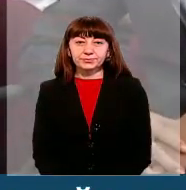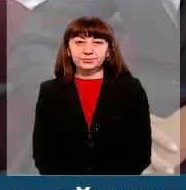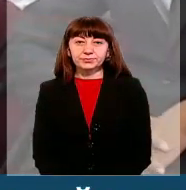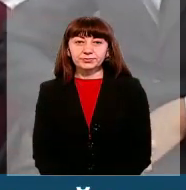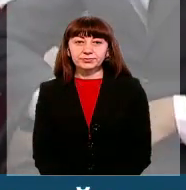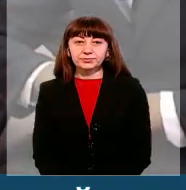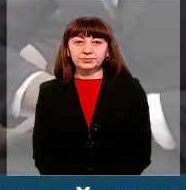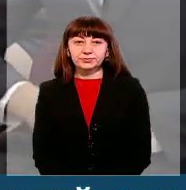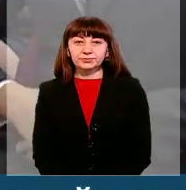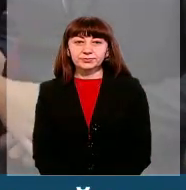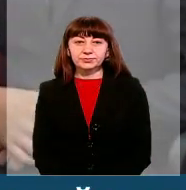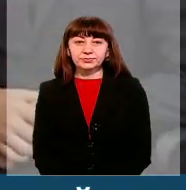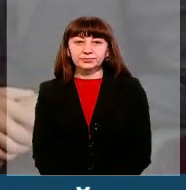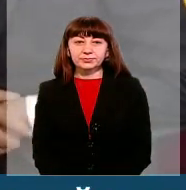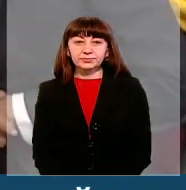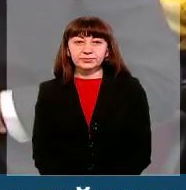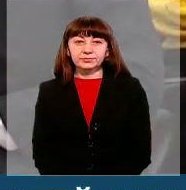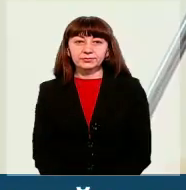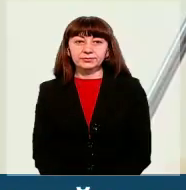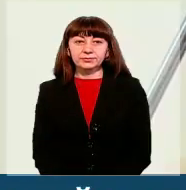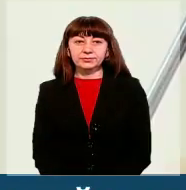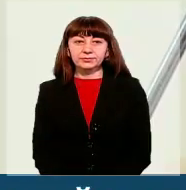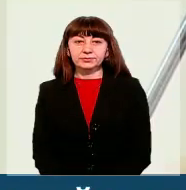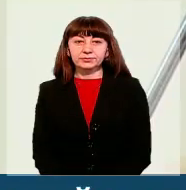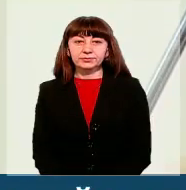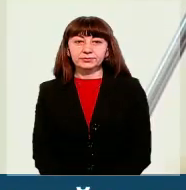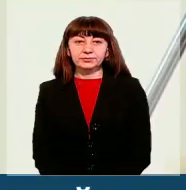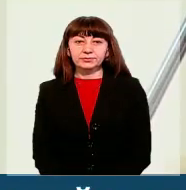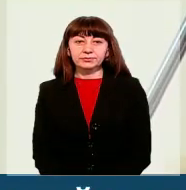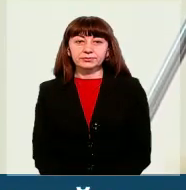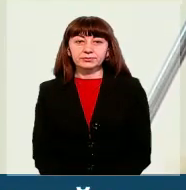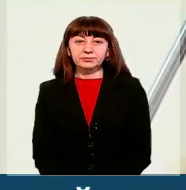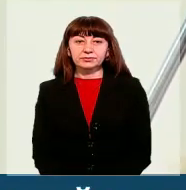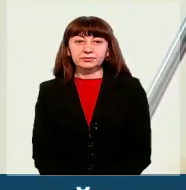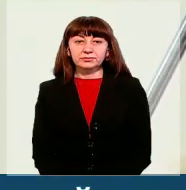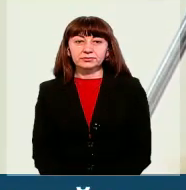міндет дейді ұйымдастырушылар. Гүлім Қажымқызы, Алексей Руденко, Қостанай, телеарнасы.